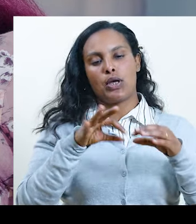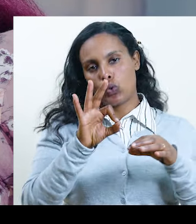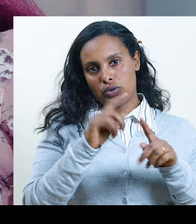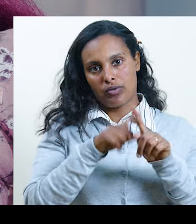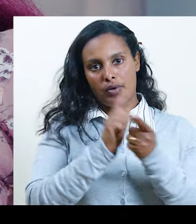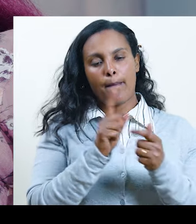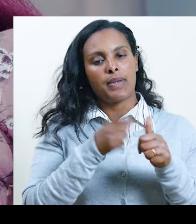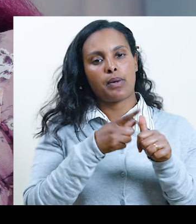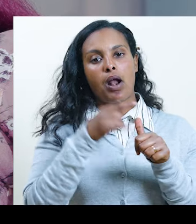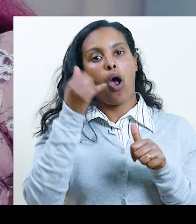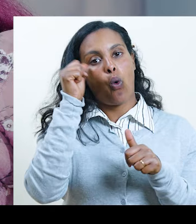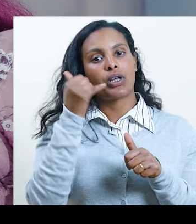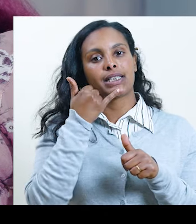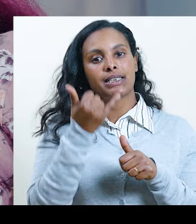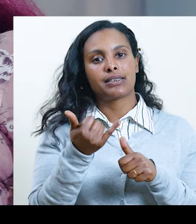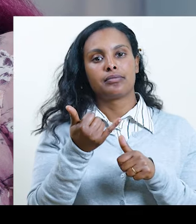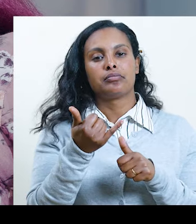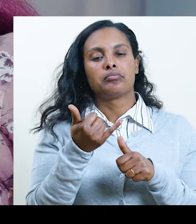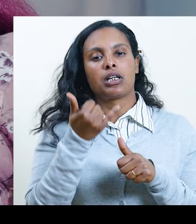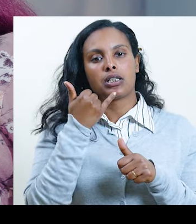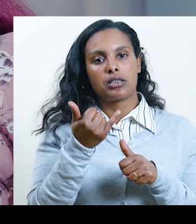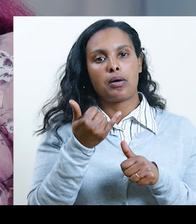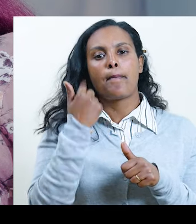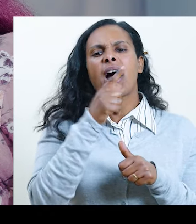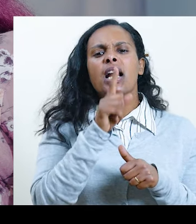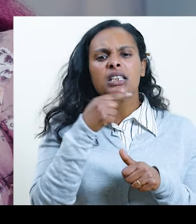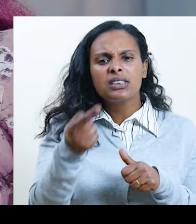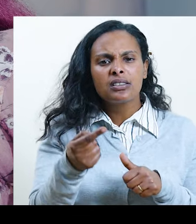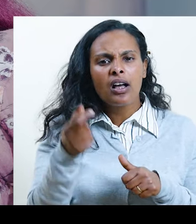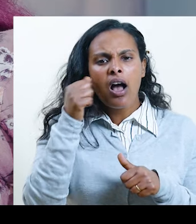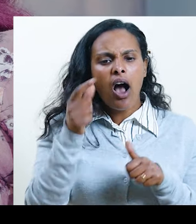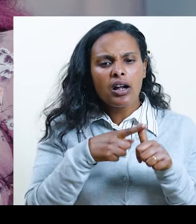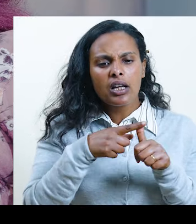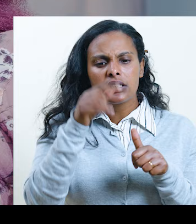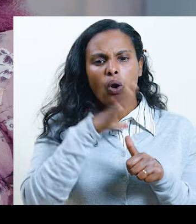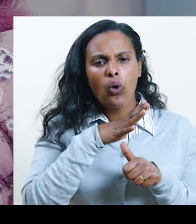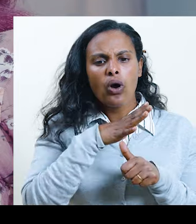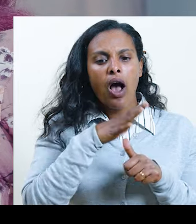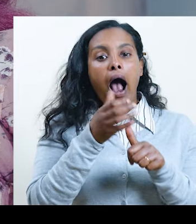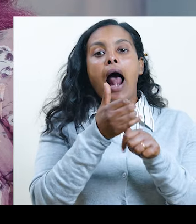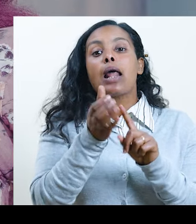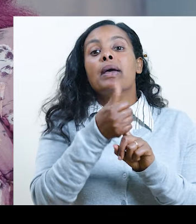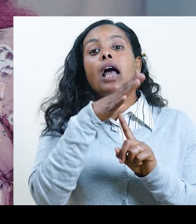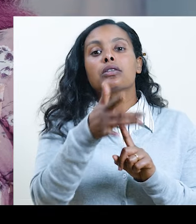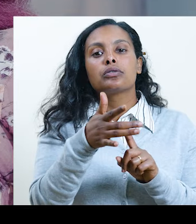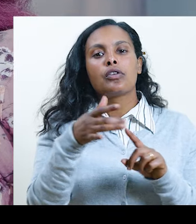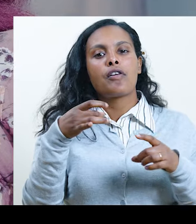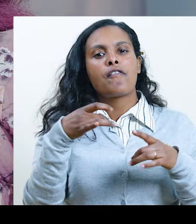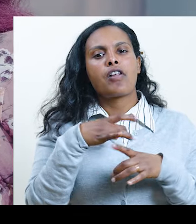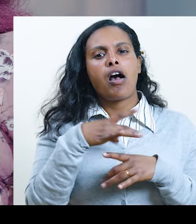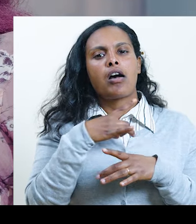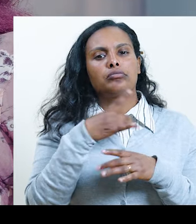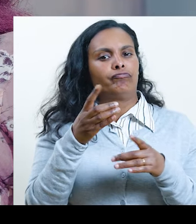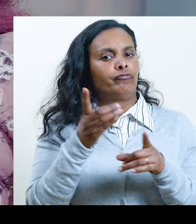ማለት ነውና መጀመሪያ ስደውል ፈራ ተባያልኩ ነው። ማንንም ሰው አንደኛ ሰውየው አለመያዙ